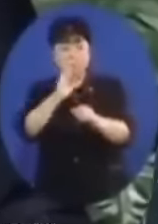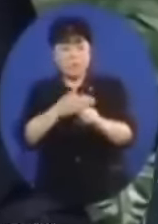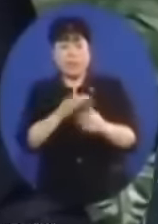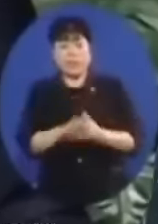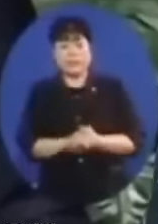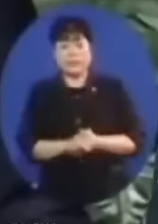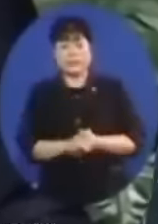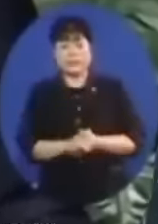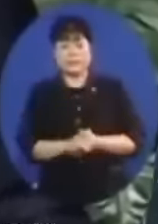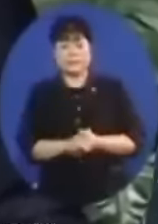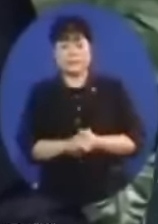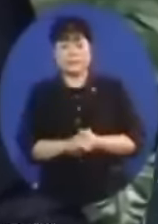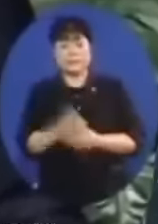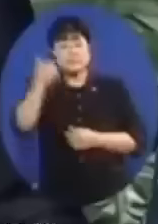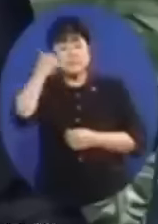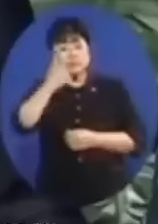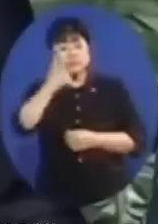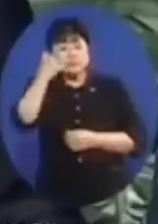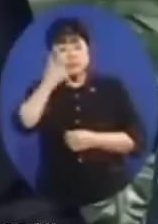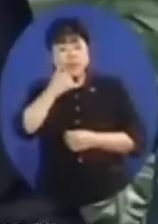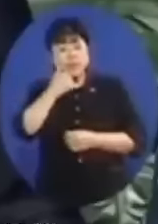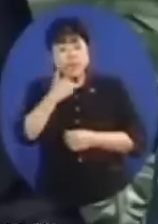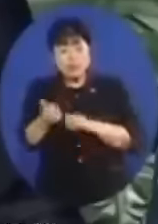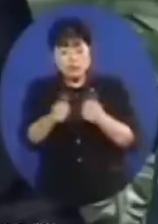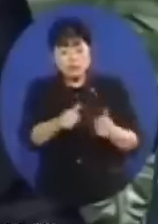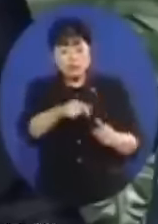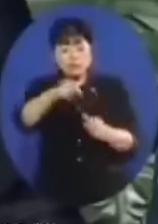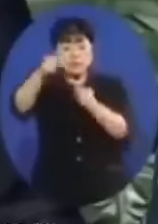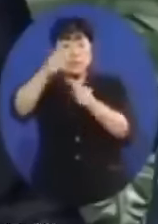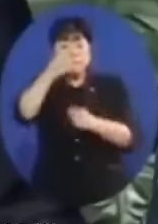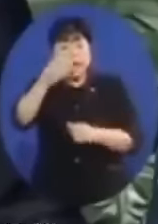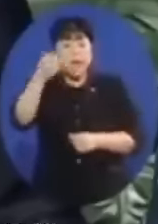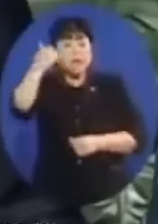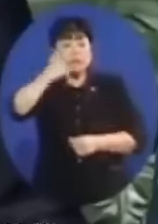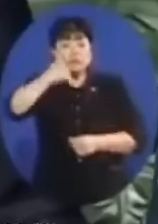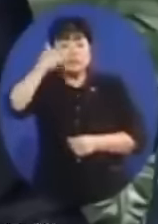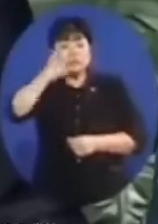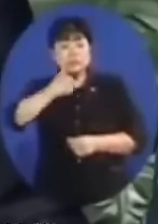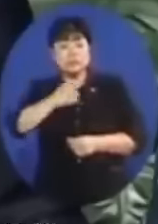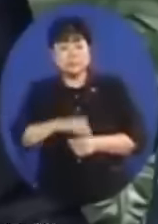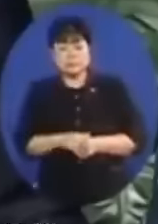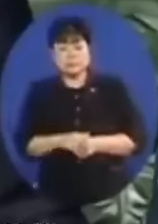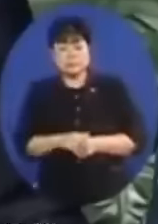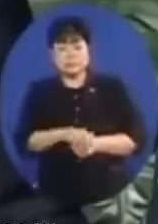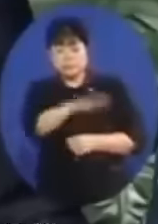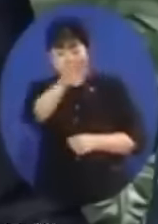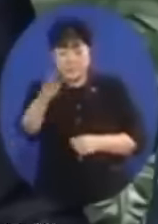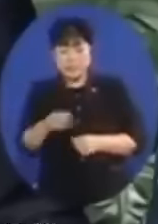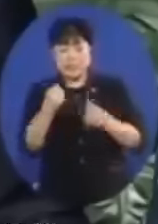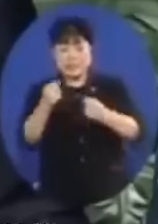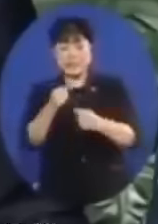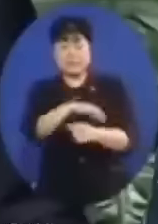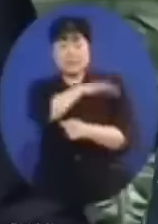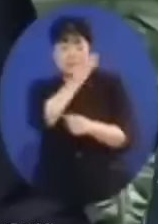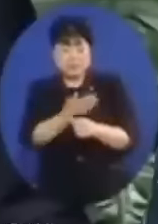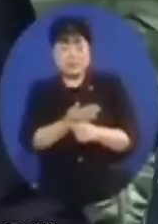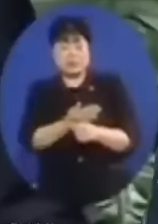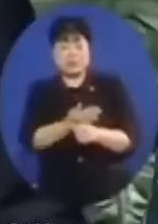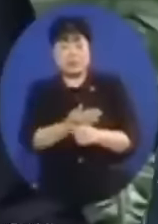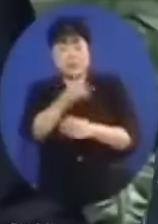없습니다. 누가 우리를 이 죽음에서 건져줄 수 있습니까? 우리의 힘과